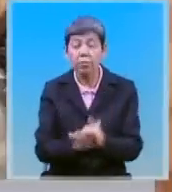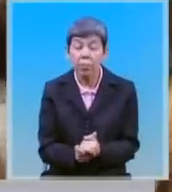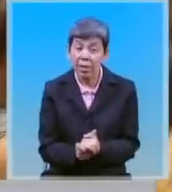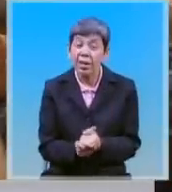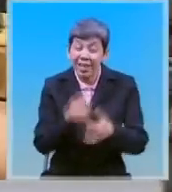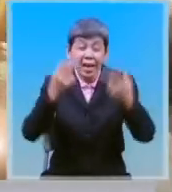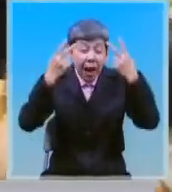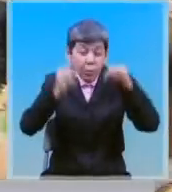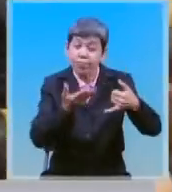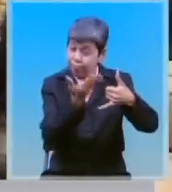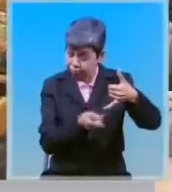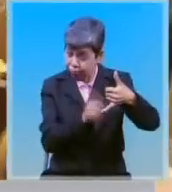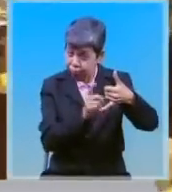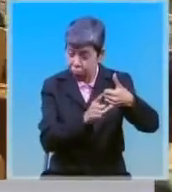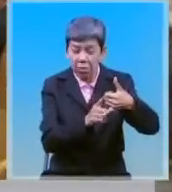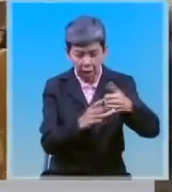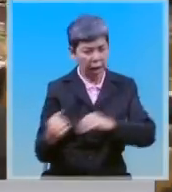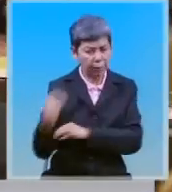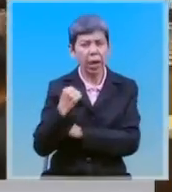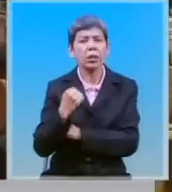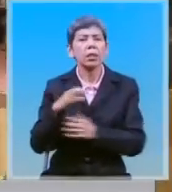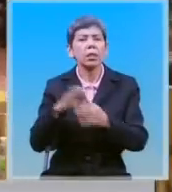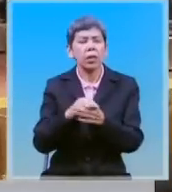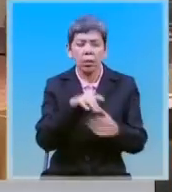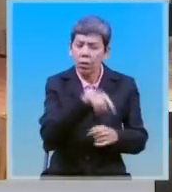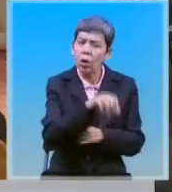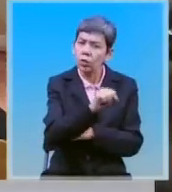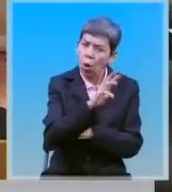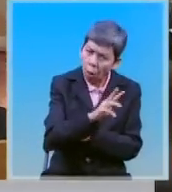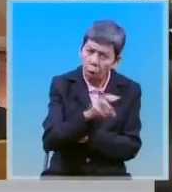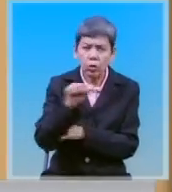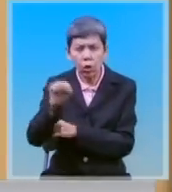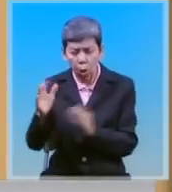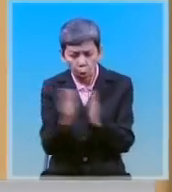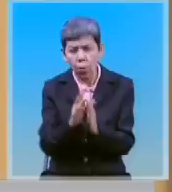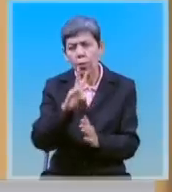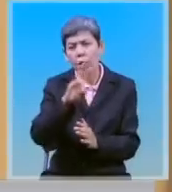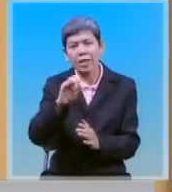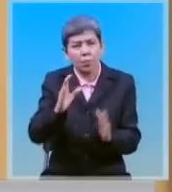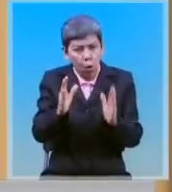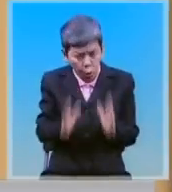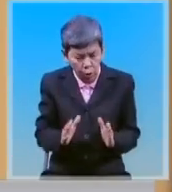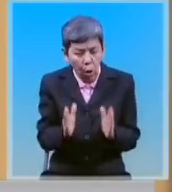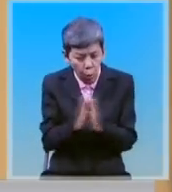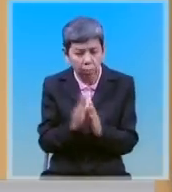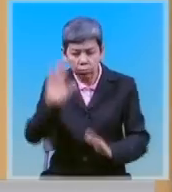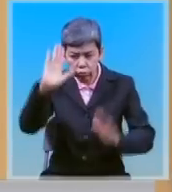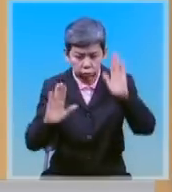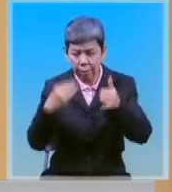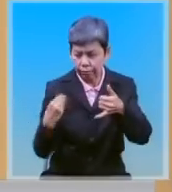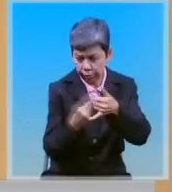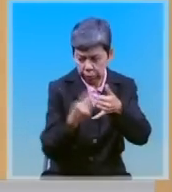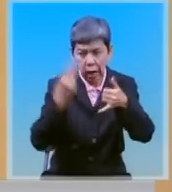นายกรัฐมนตรียังให้อำนาจสมาชิกทั้งสองสภารวม750คนร่วมโหวตคะแนนด้วย